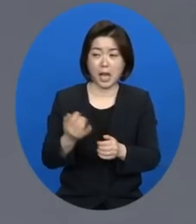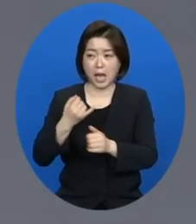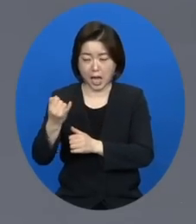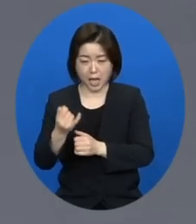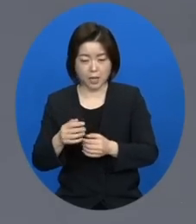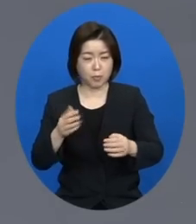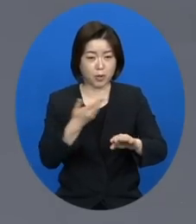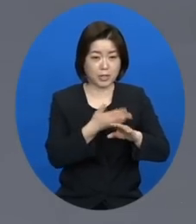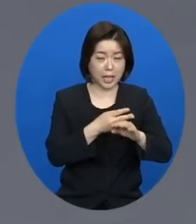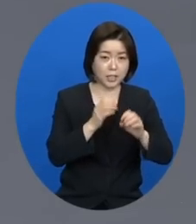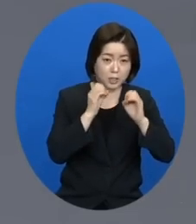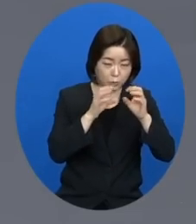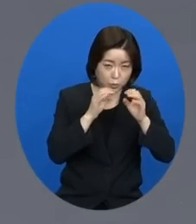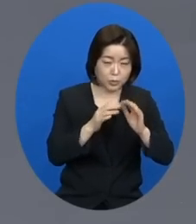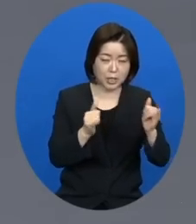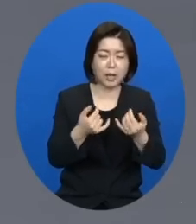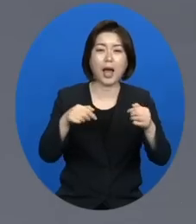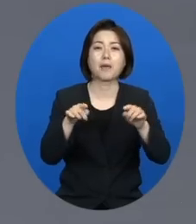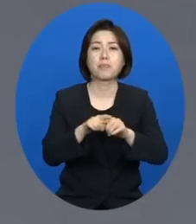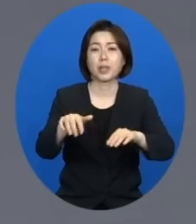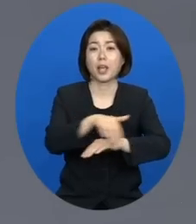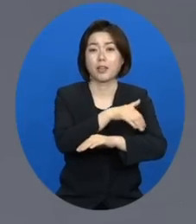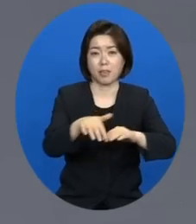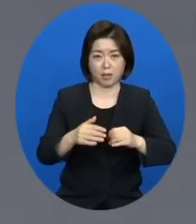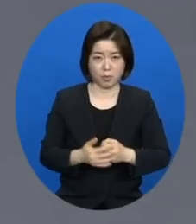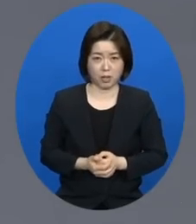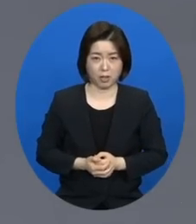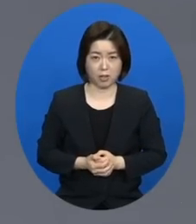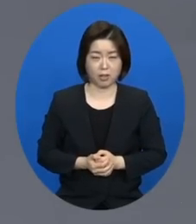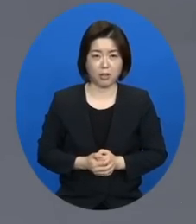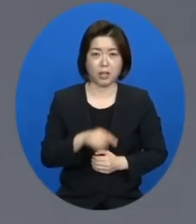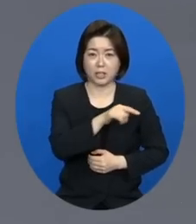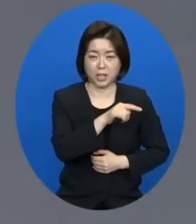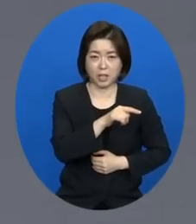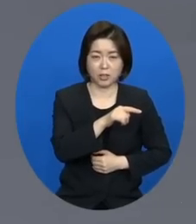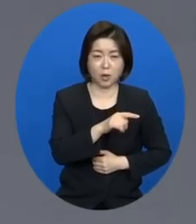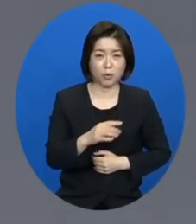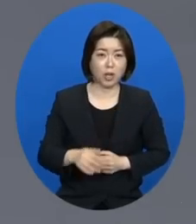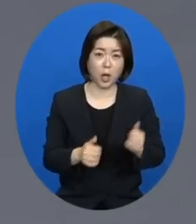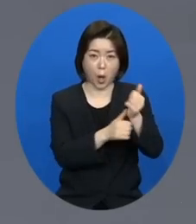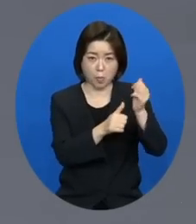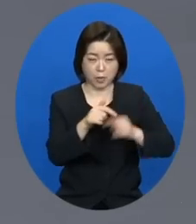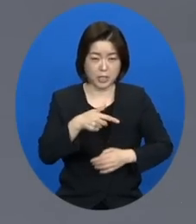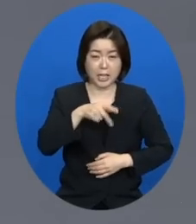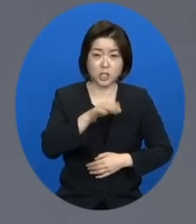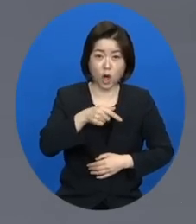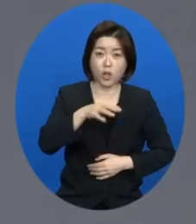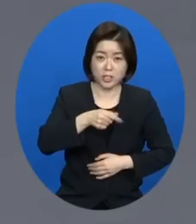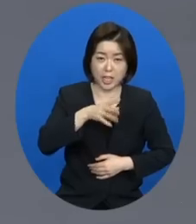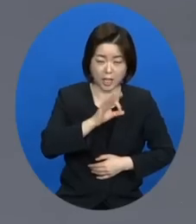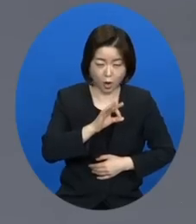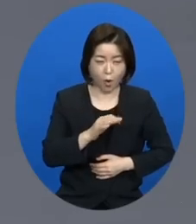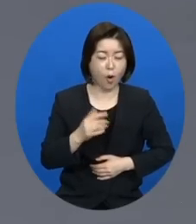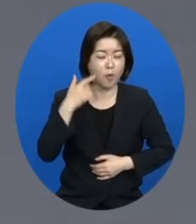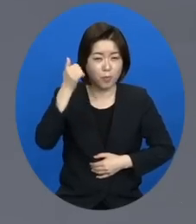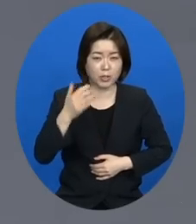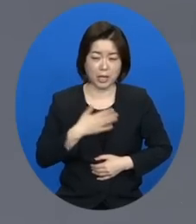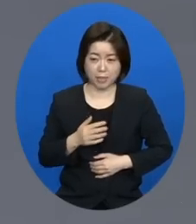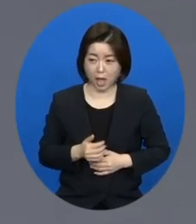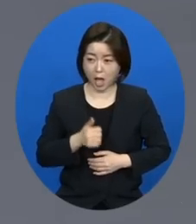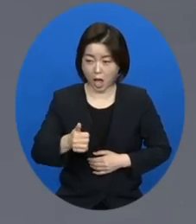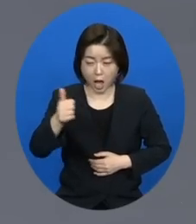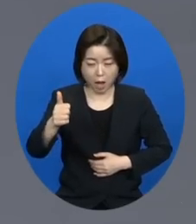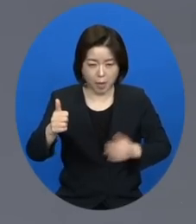동역자와 함께 다닌다. 그래서 정재형 목사님께서 늘 고생이 많아요. 제가 늦게 다닐 때마다 저와 함께 같이